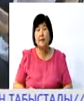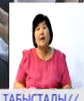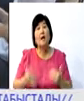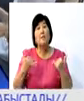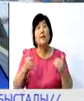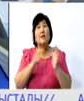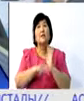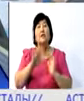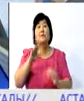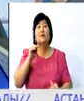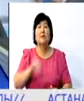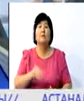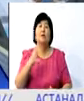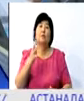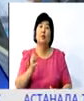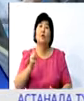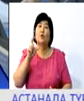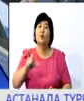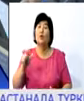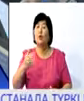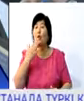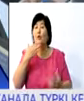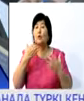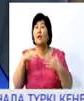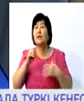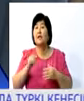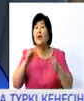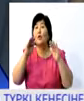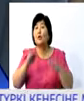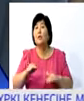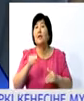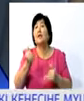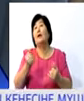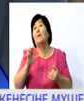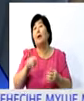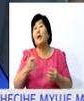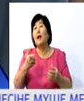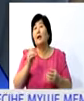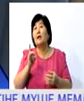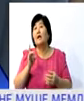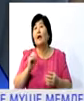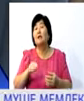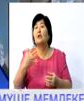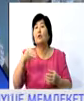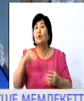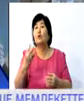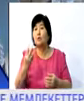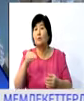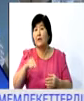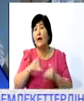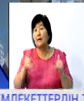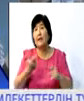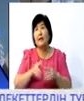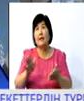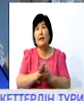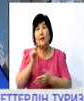Биыл 75500 түлек ұлттық бұрынғай тестілеуден төменгі шекті балл жинаған, ал грант саны 53000-нан асқан. Тегін білу алу мүмкіндігі